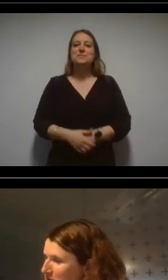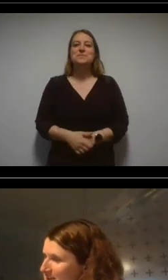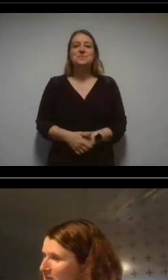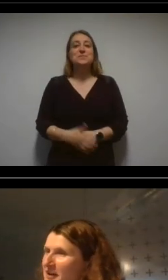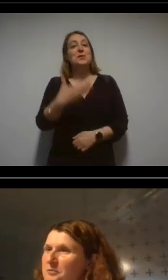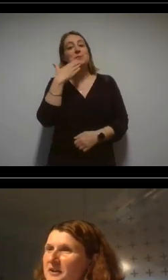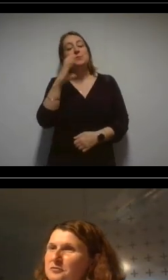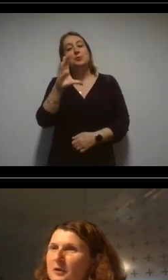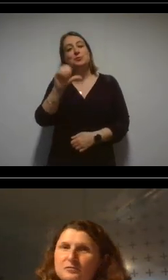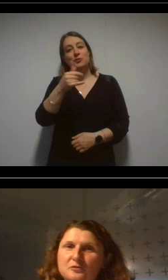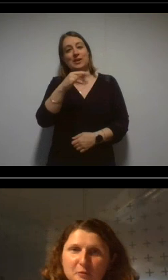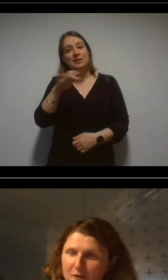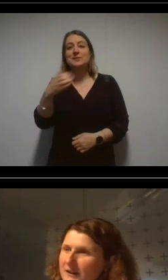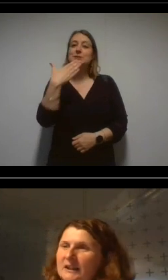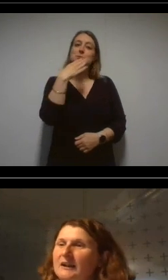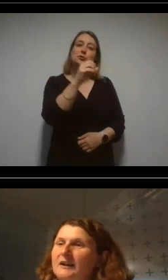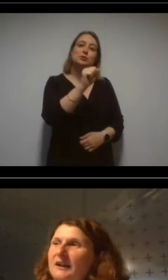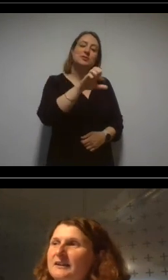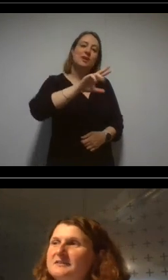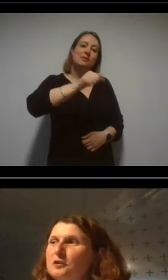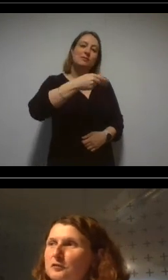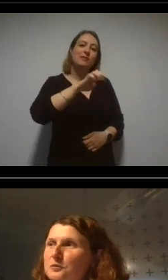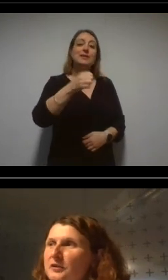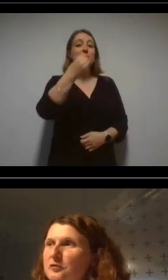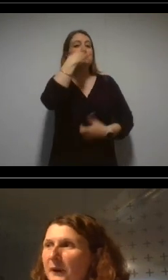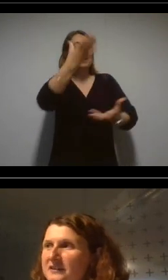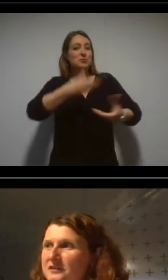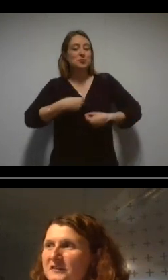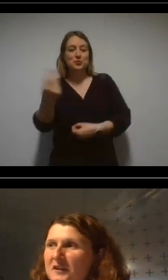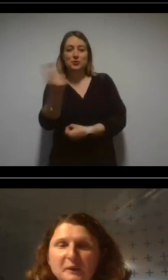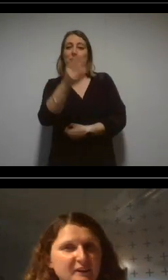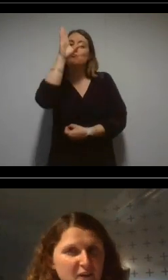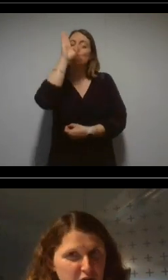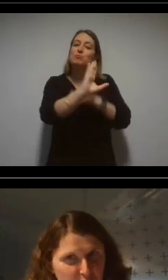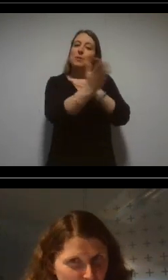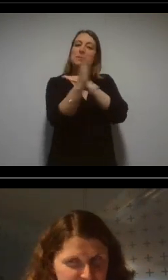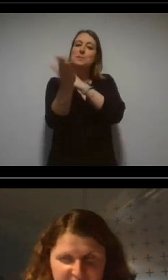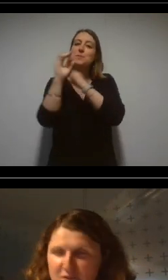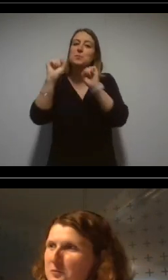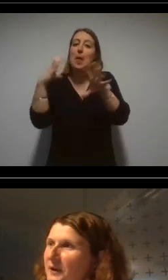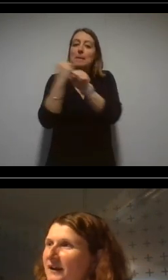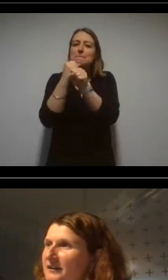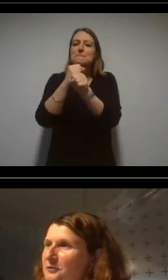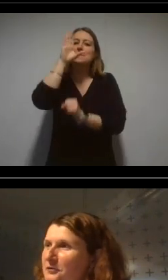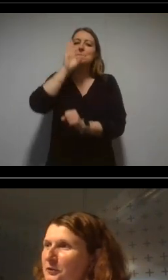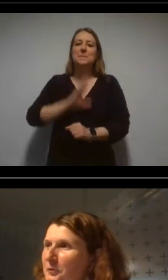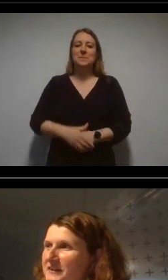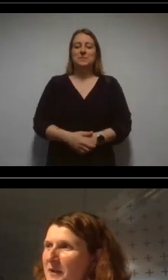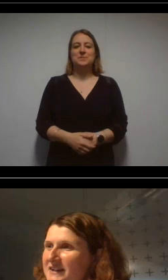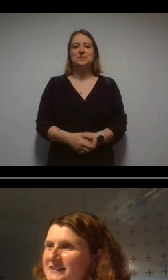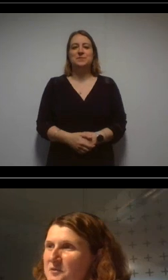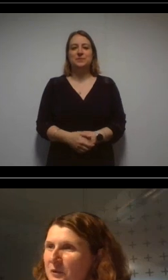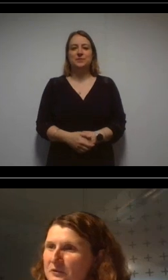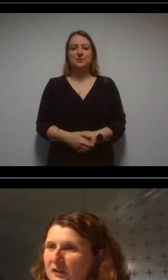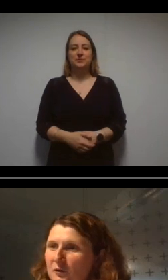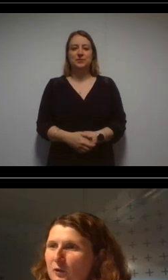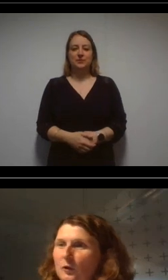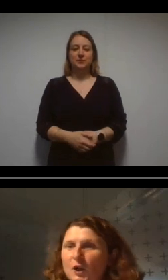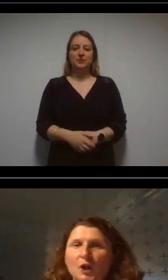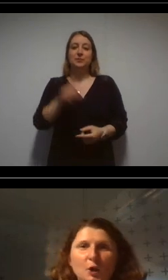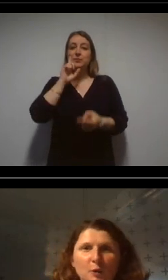Camille, bonjour Servane, bienvenue à vous deux. Est-ce que vous pouvez vous présenter brièvement, s'il vous plaît, à nos entreprises